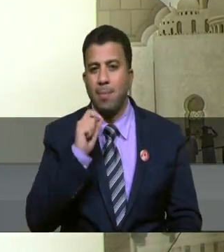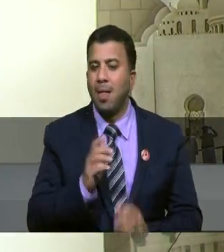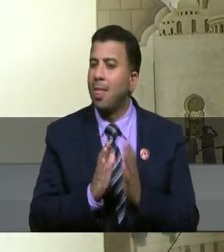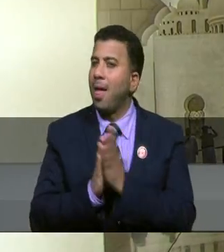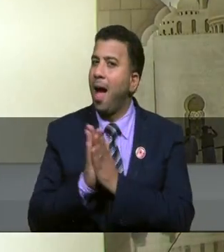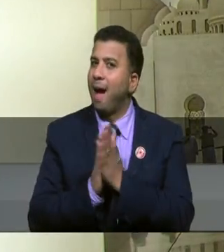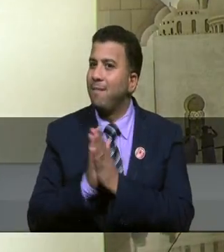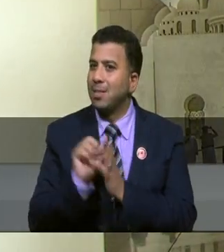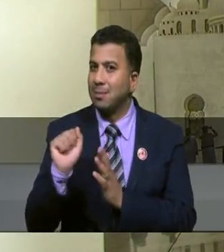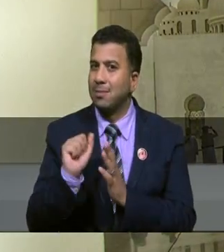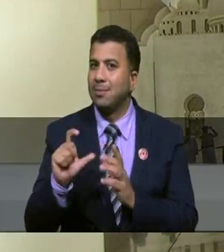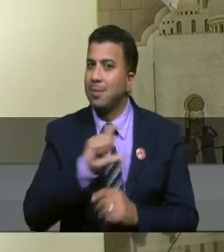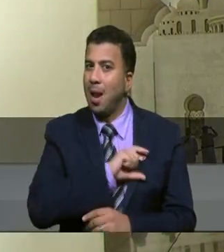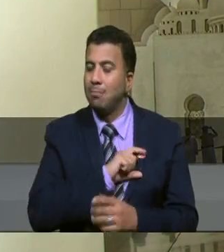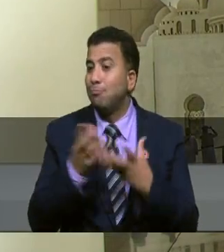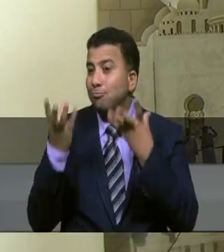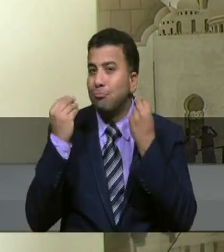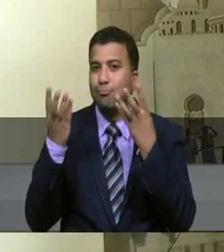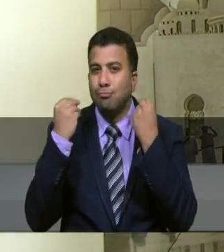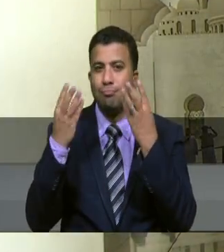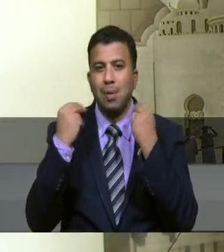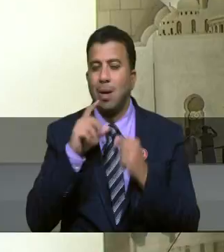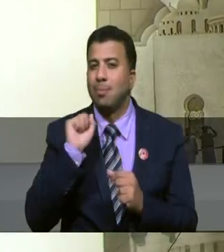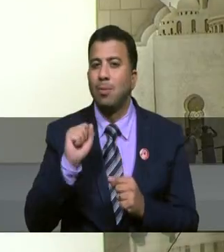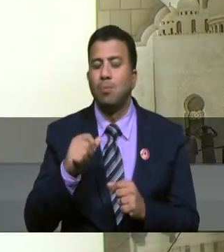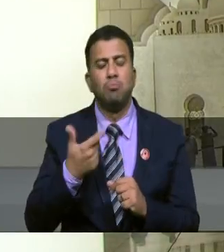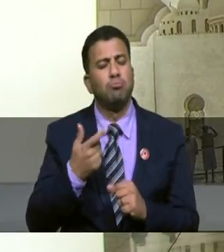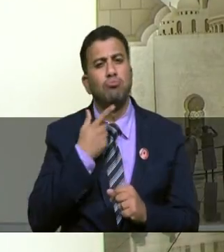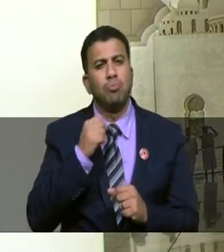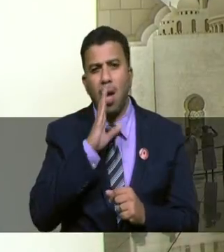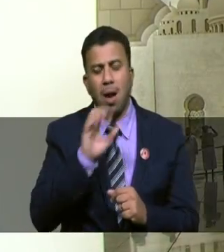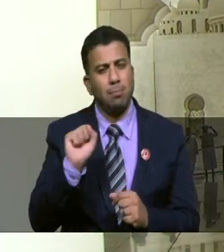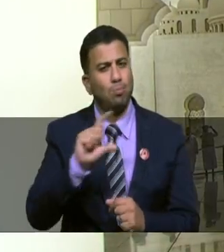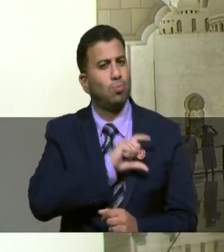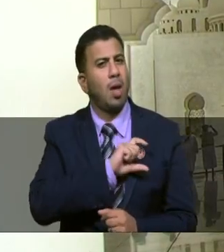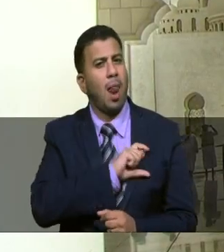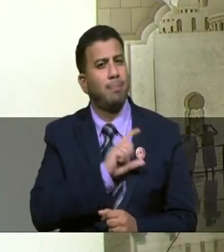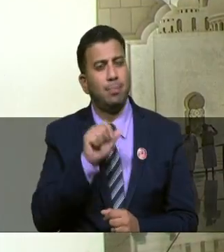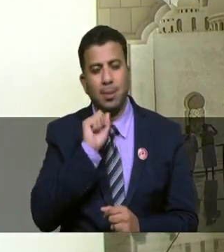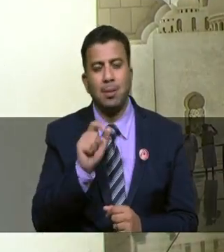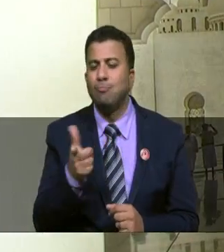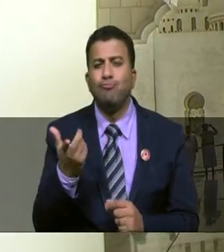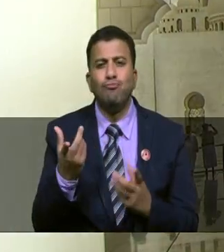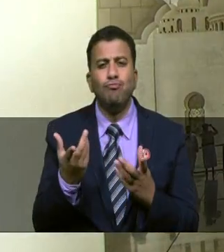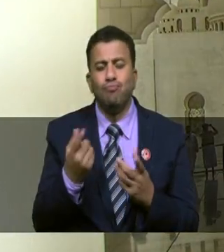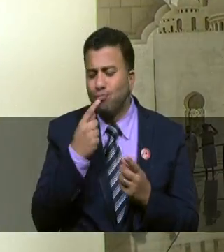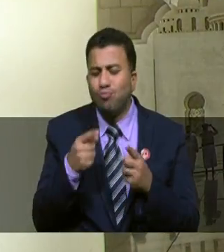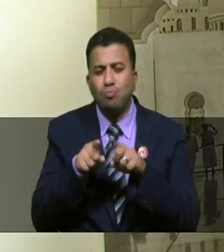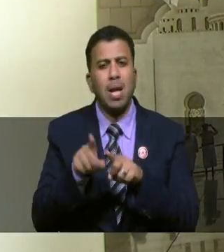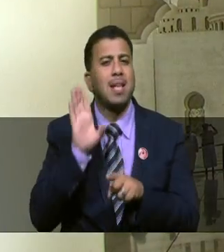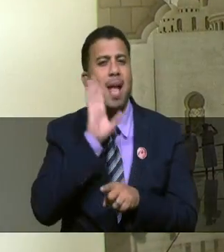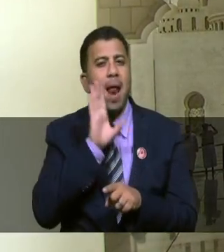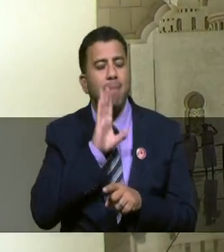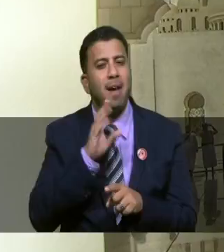الطلبه على الاستمرار في الدراسه وتحصيل العلم، وايجاد المستوى الحقيقي للطالب انه يكون في بيئه